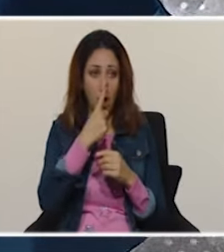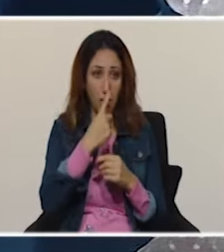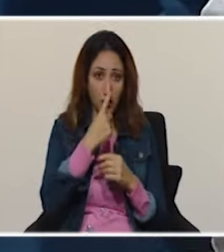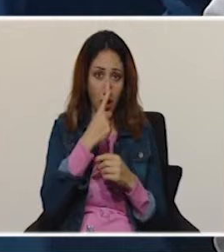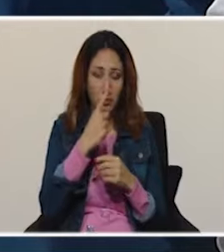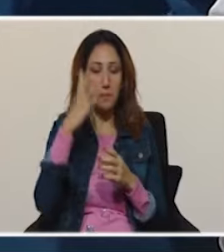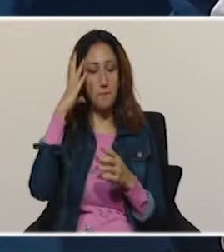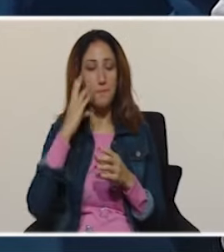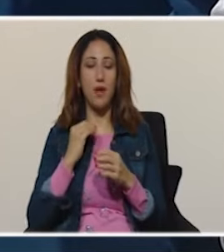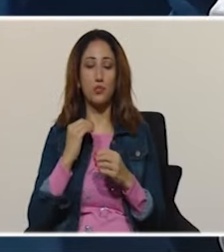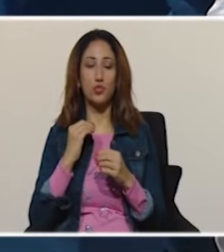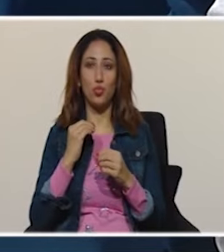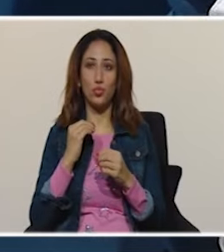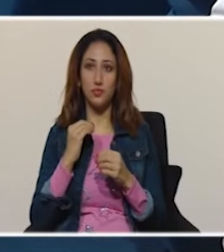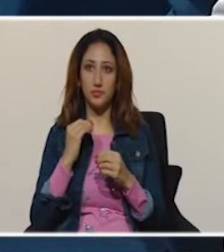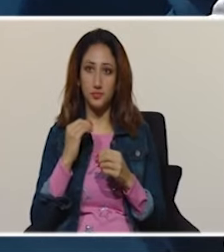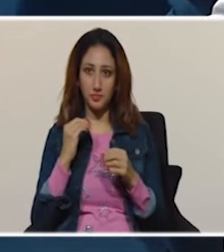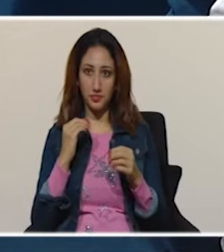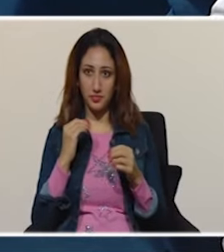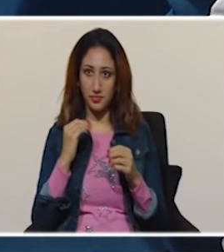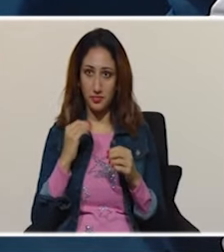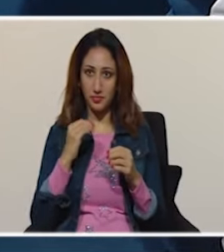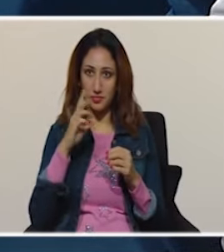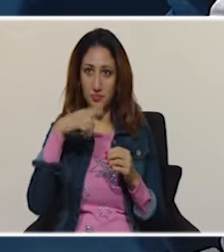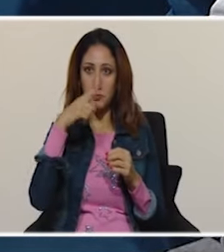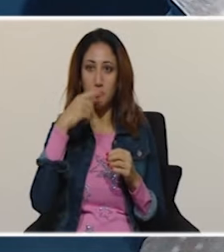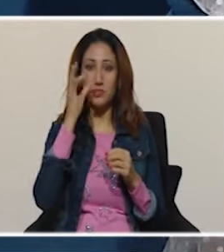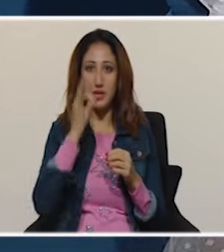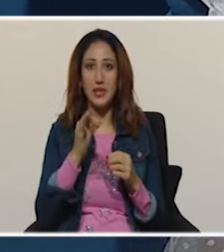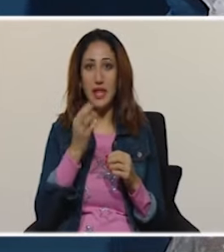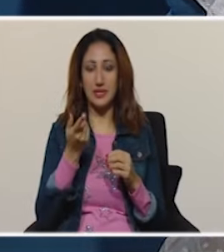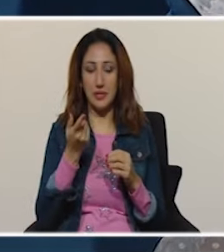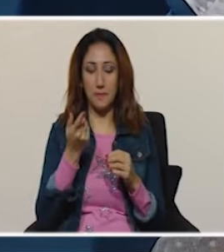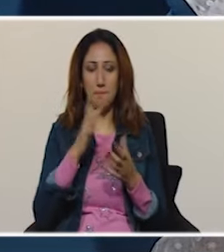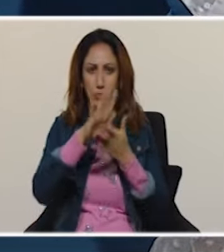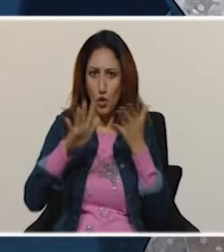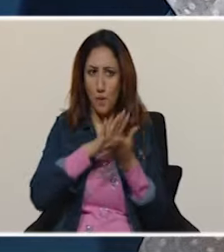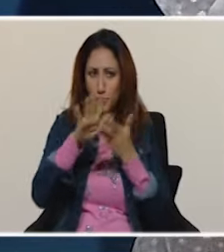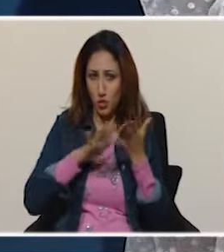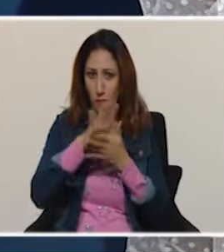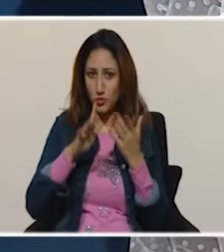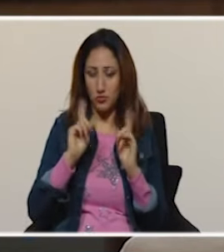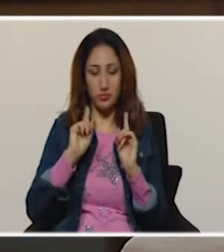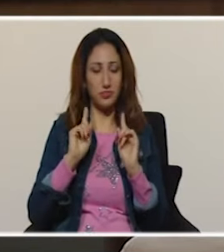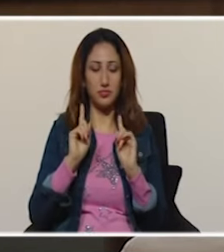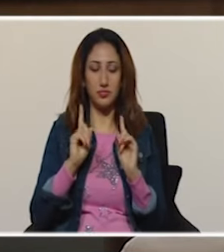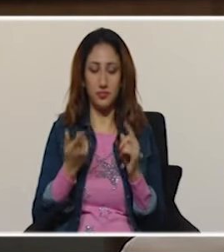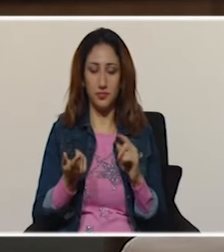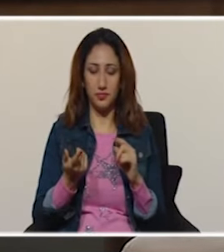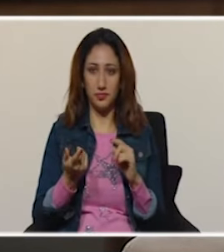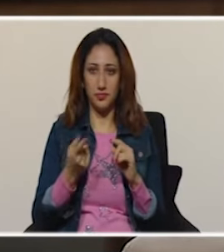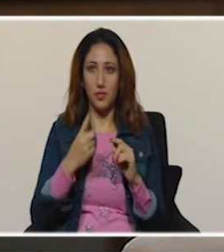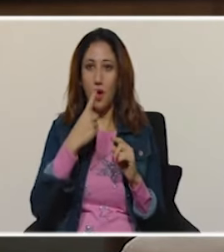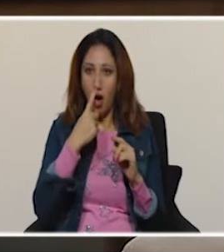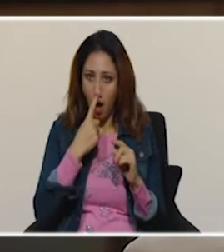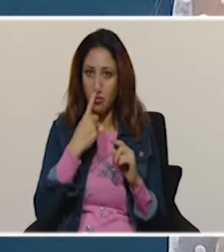كثير من الرجال قالوا هيك، انه الا حاضر ونعم هلا، مش على الامور، مش على كل شيء. هو يعني عشان يسعده يقول لها حاضر